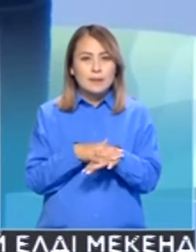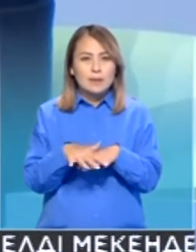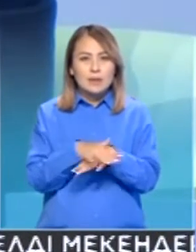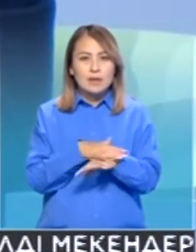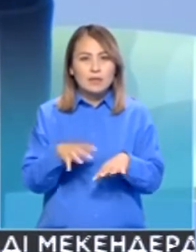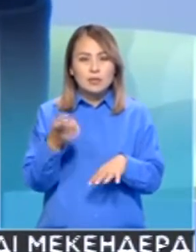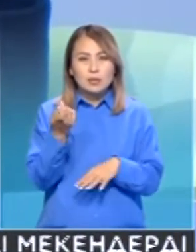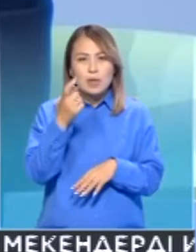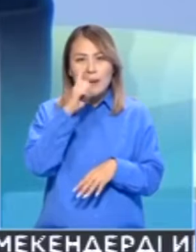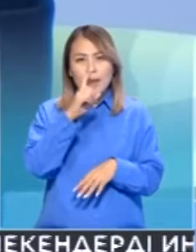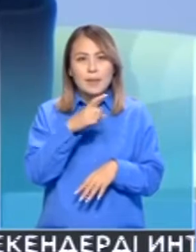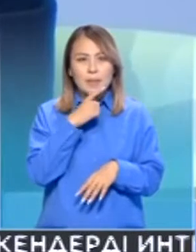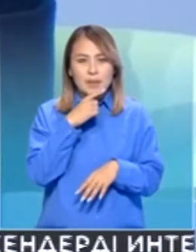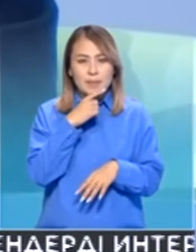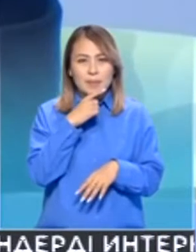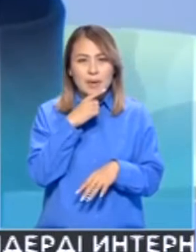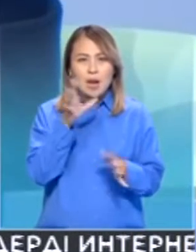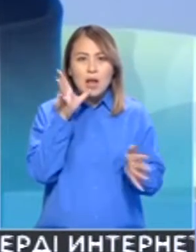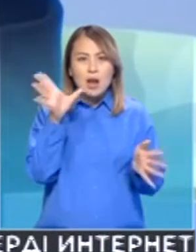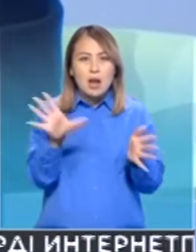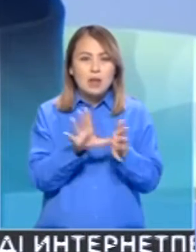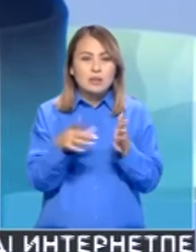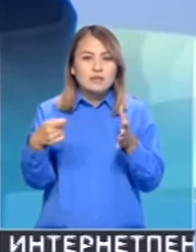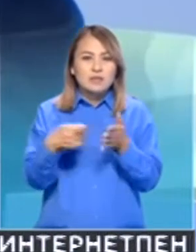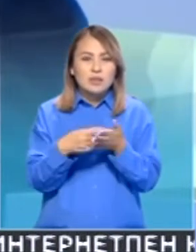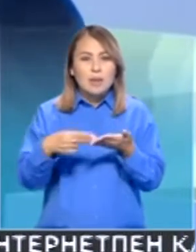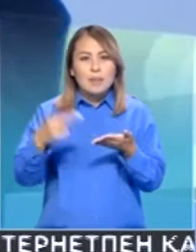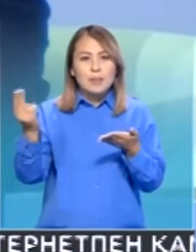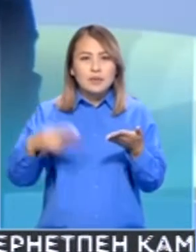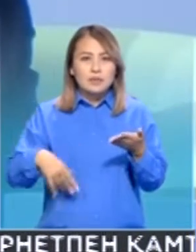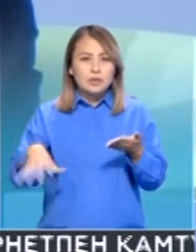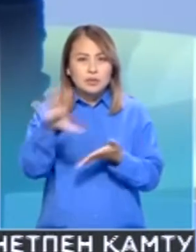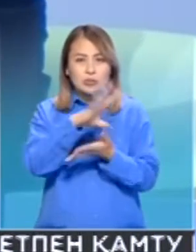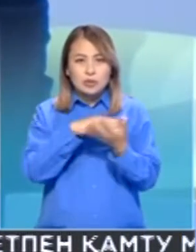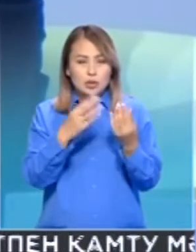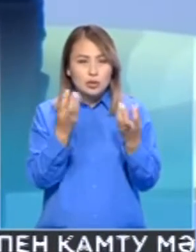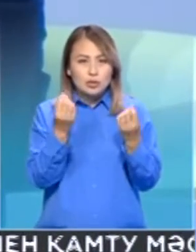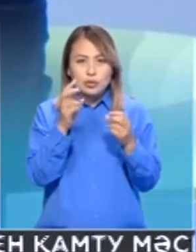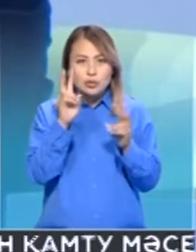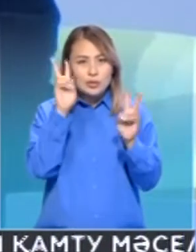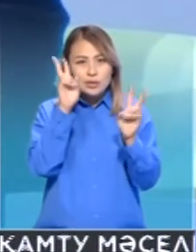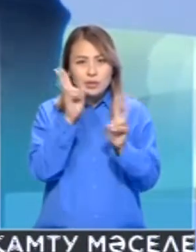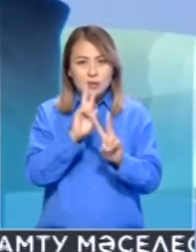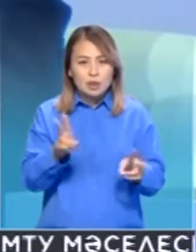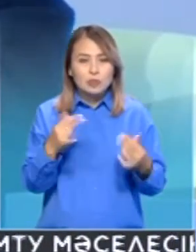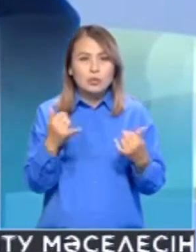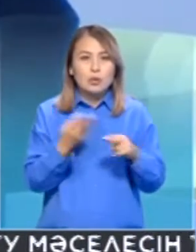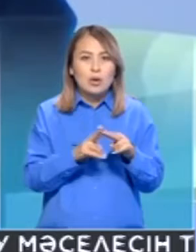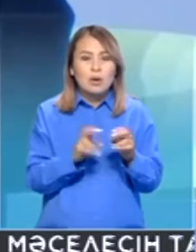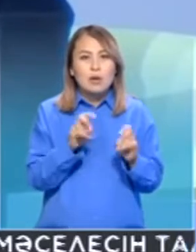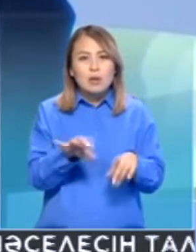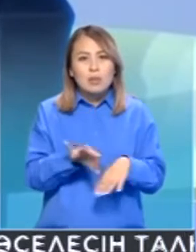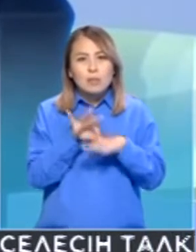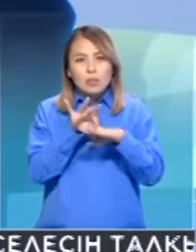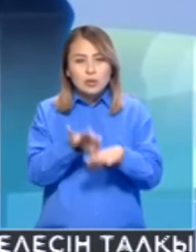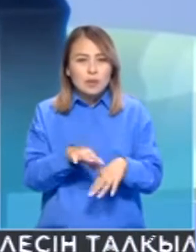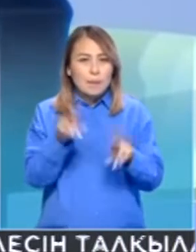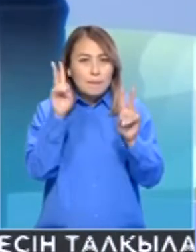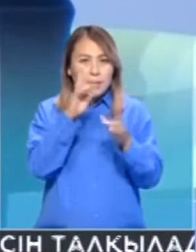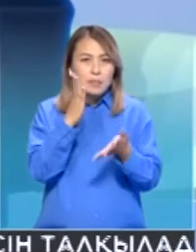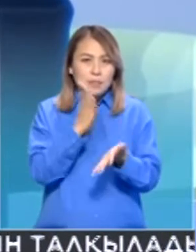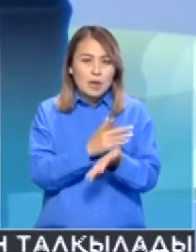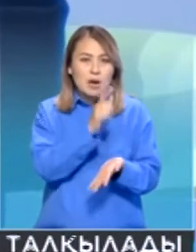каком-то непонимании. Электрондық цифрлық қолтаңбаны халықтың көбі әлі күнге дейін дұрыс түсінбейді. Оны қалай пайдалануды білмейтіндер